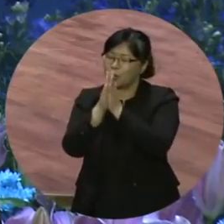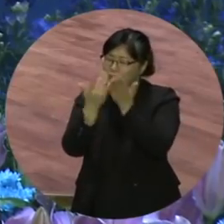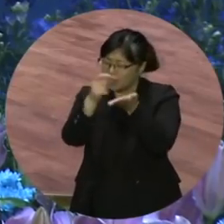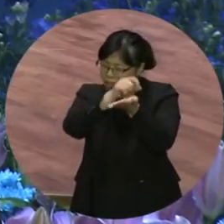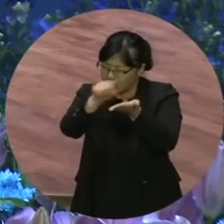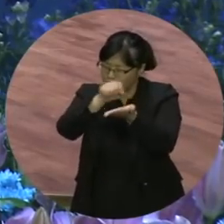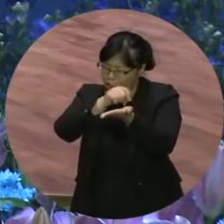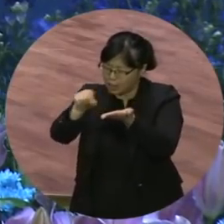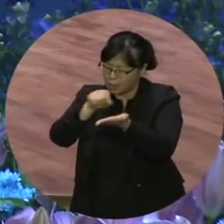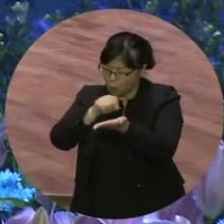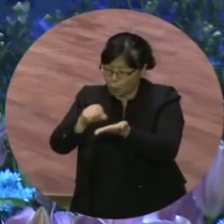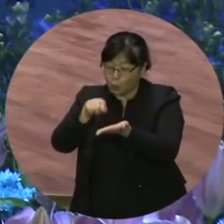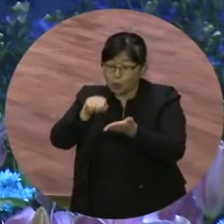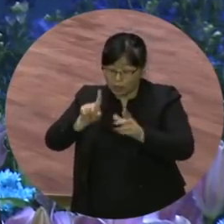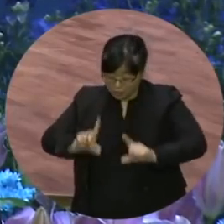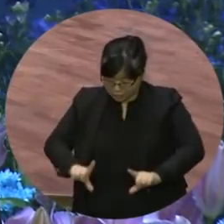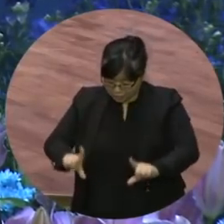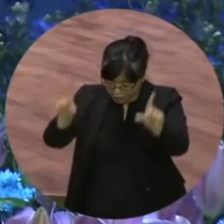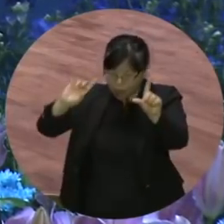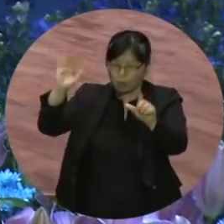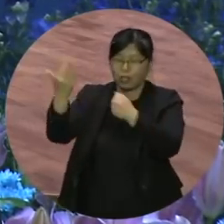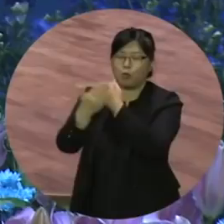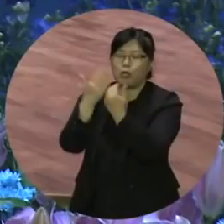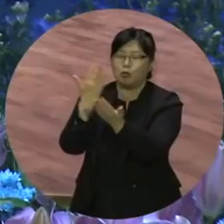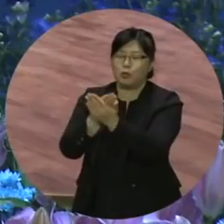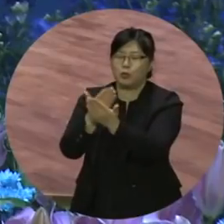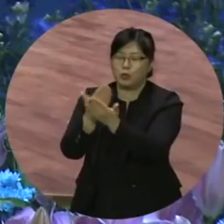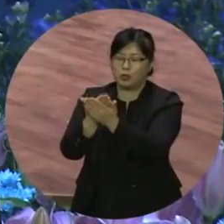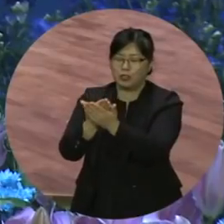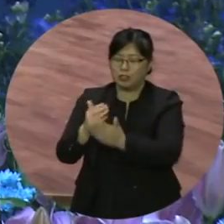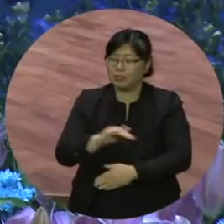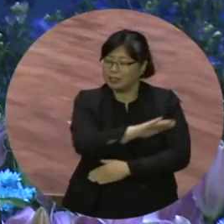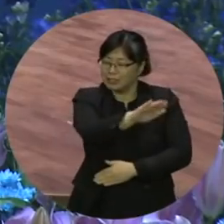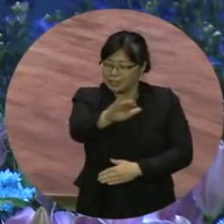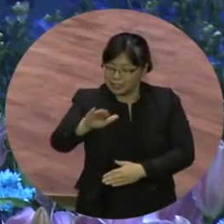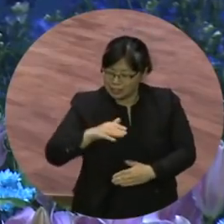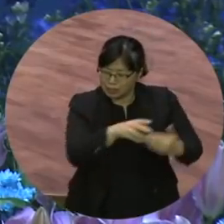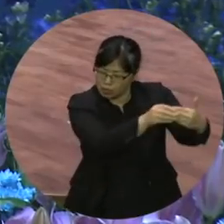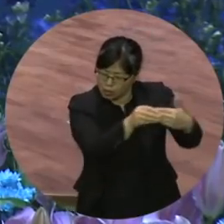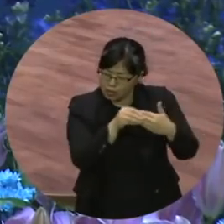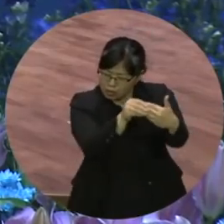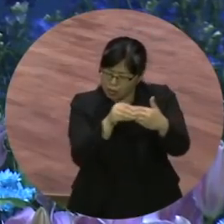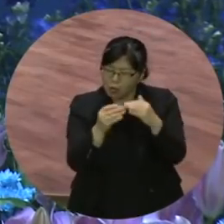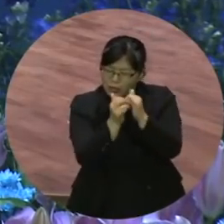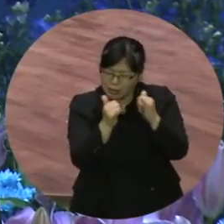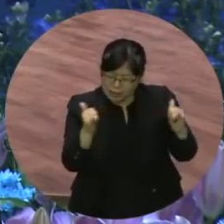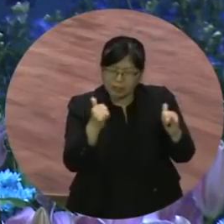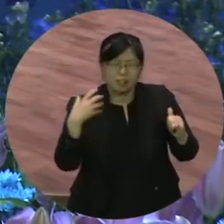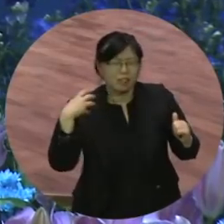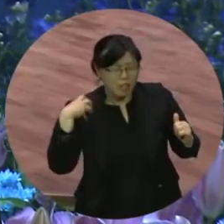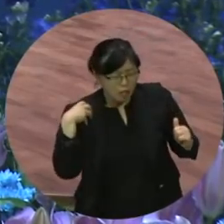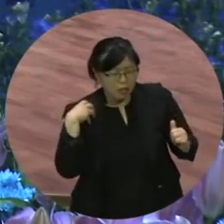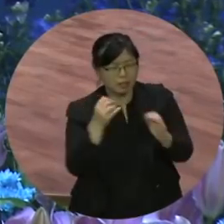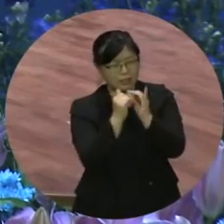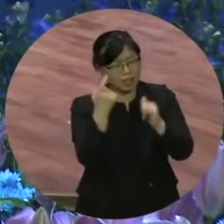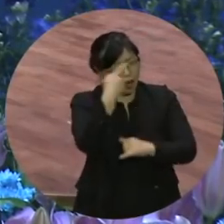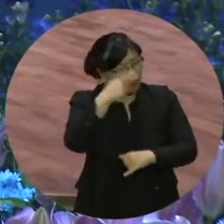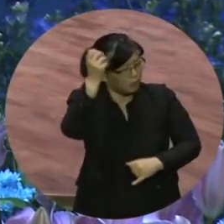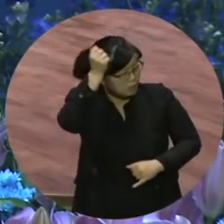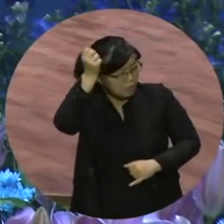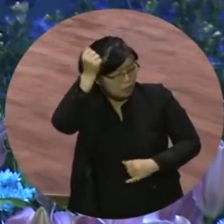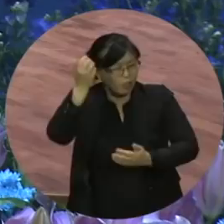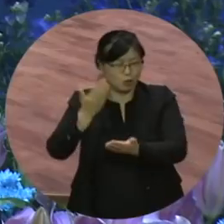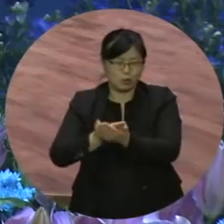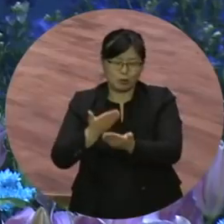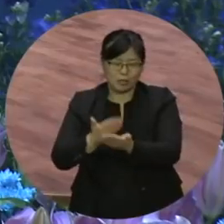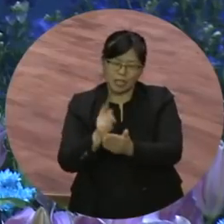이름이 기록되는 날이 되게 도와주옵소서. 이들을 주께로 인도한 전도자들 한 사람 한 사람 주님이 기억하시고